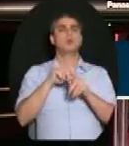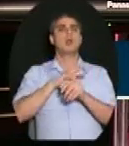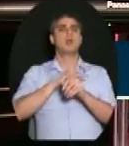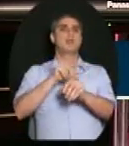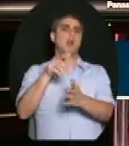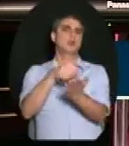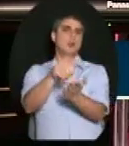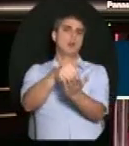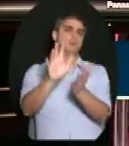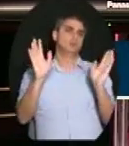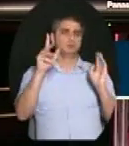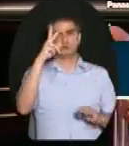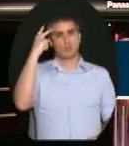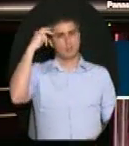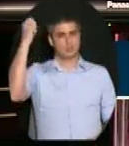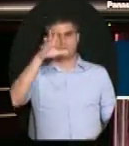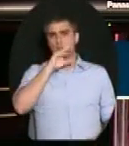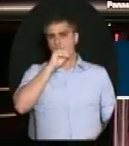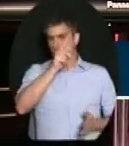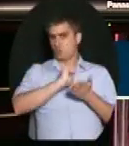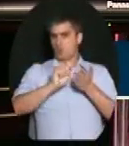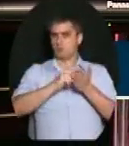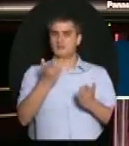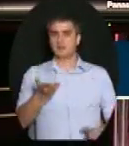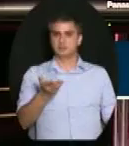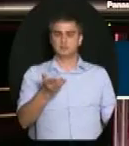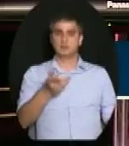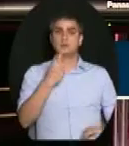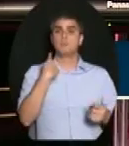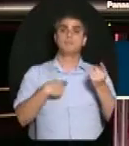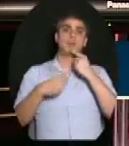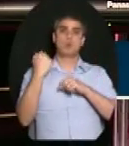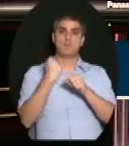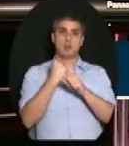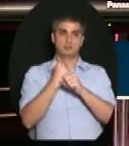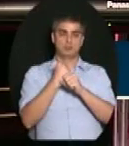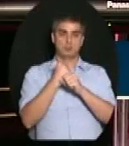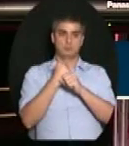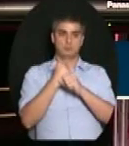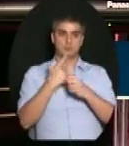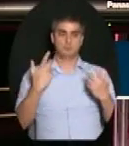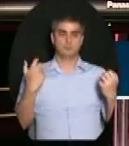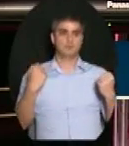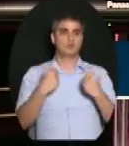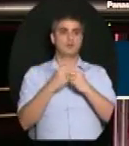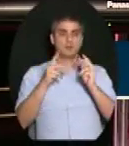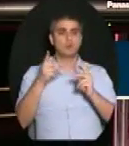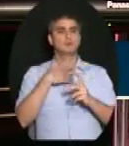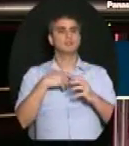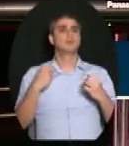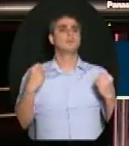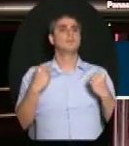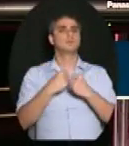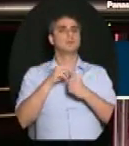אותו. יש לו תיאוריה, הוא דיבר על זה, כתב על זה. במקום לעשות conflict resolution, הוא רוצה לעשות